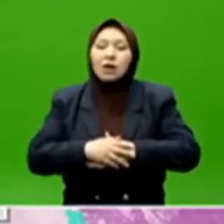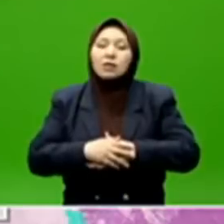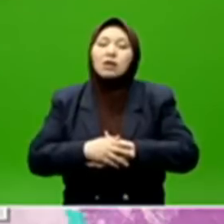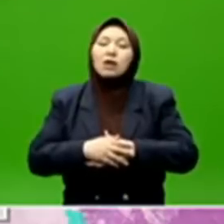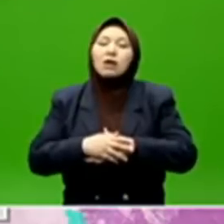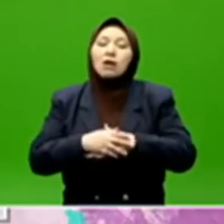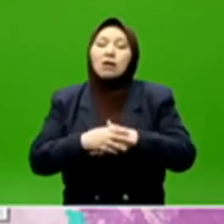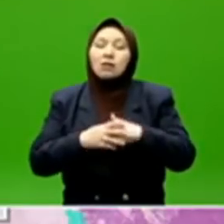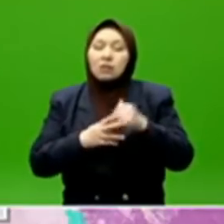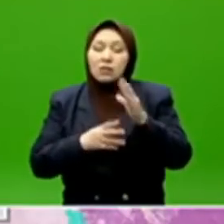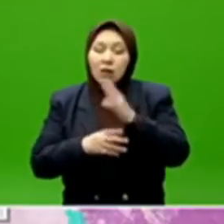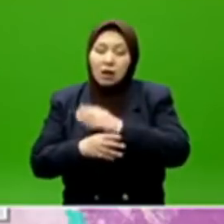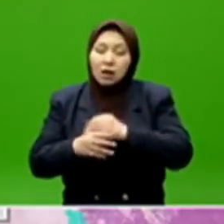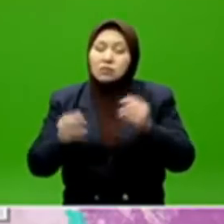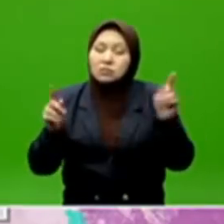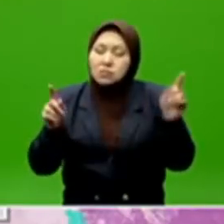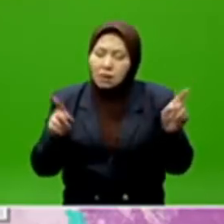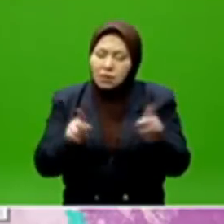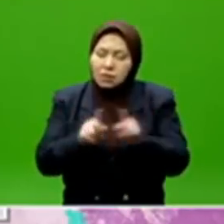min